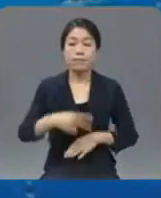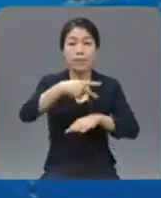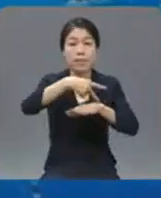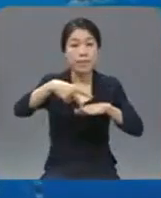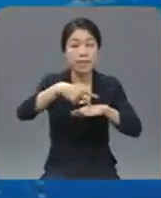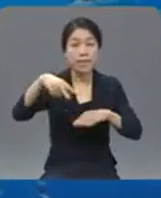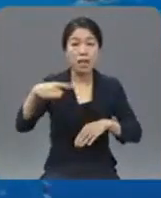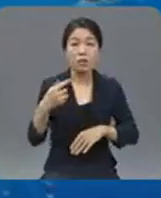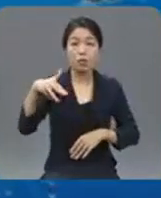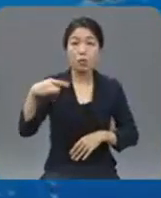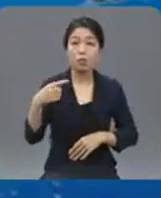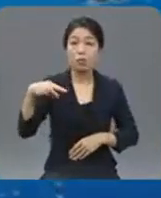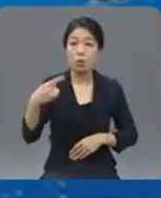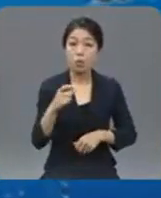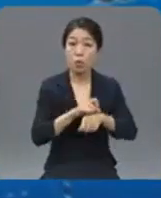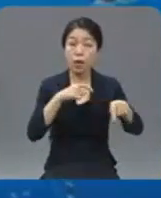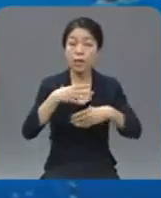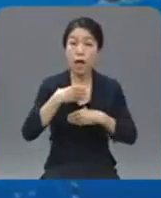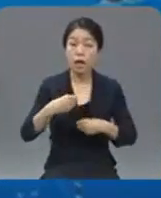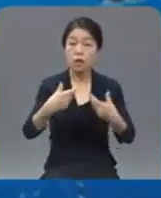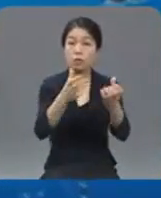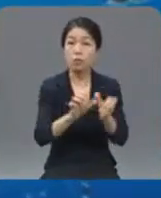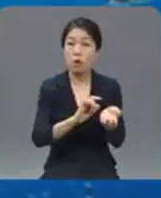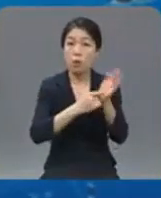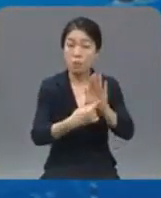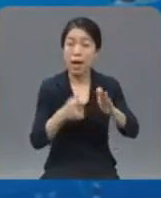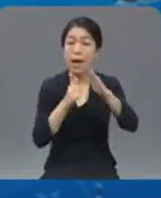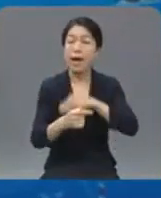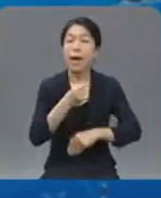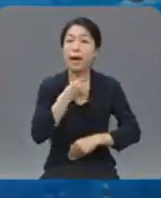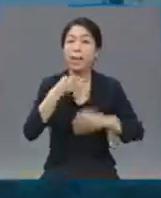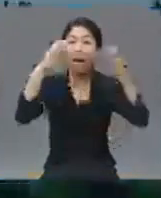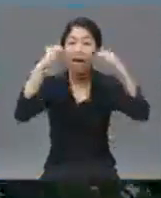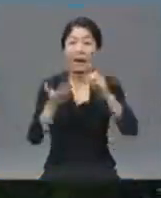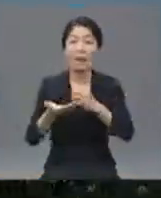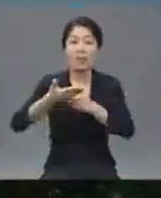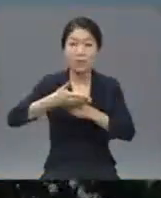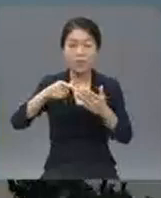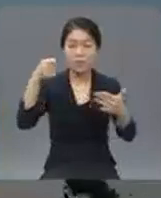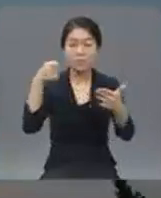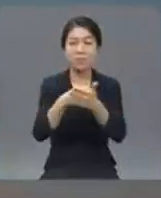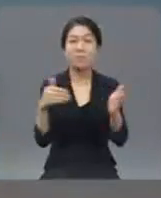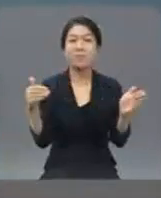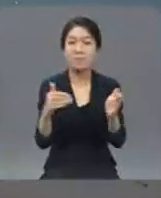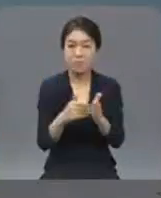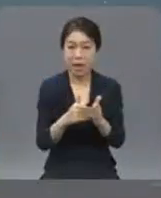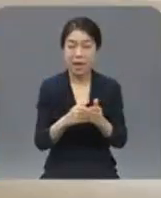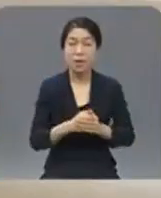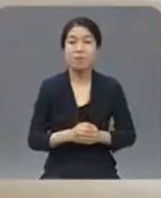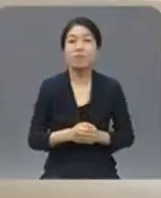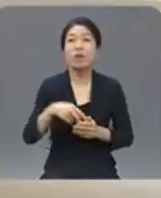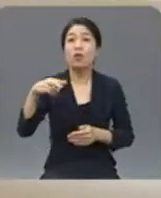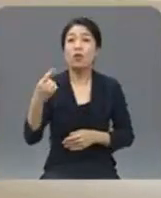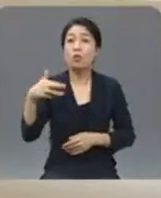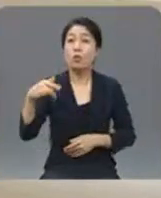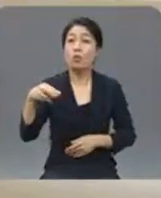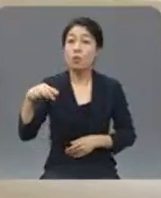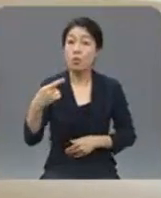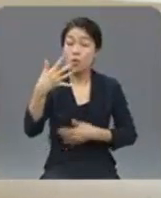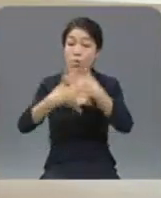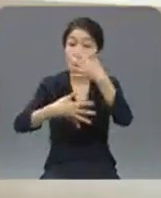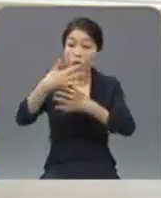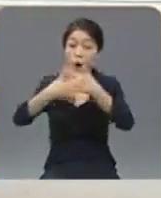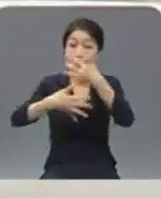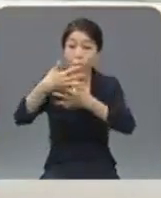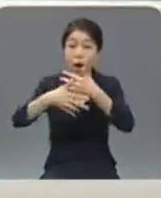신안군 도초도가 행정안전부가 발표한 찾아가고 싶은 여름 섬에 선정됐습니다 행안부는 도초도가 영화